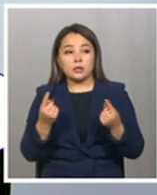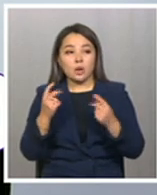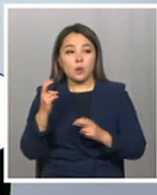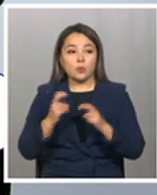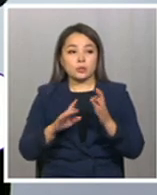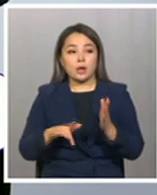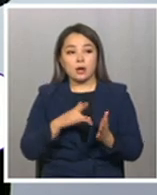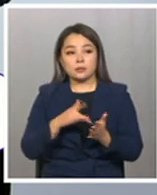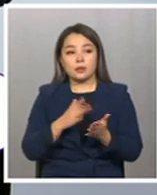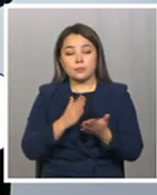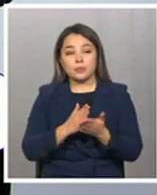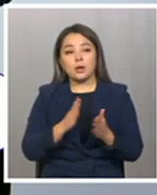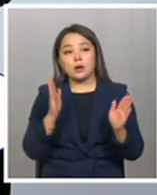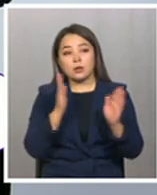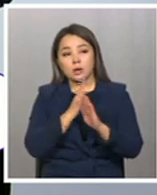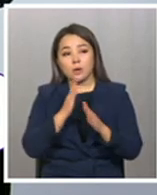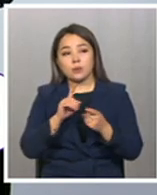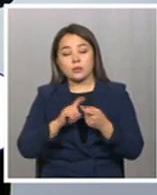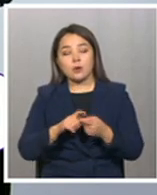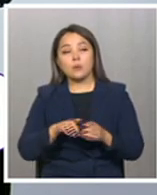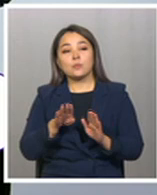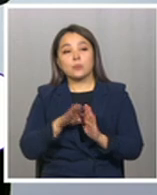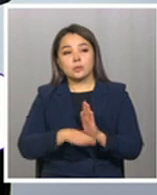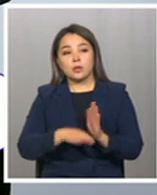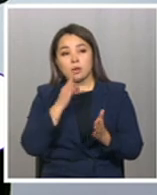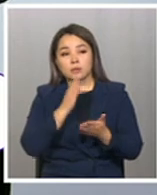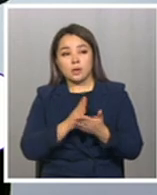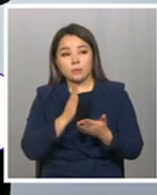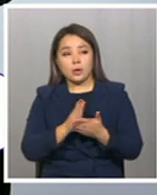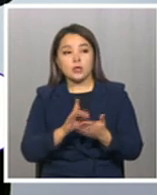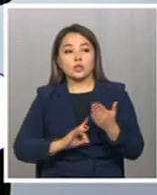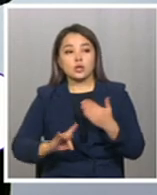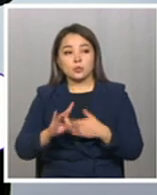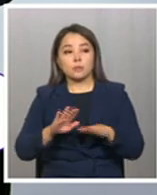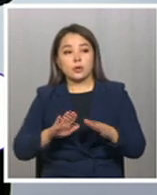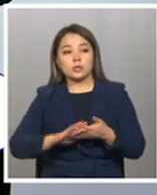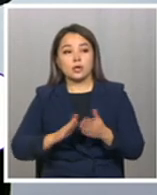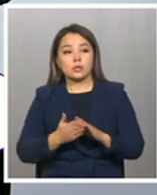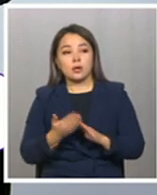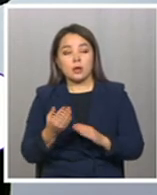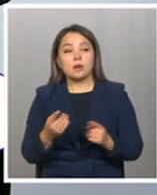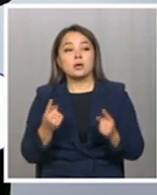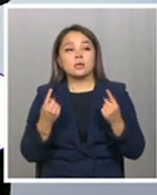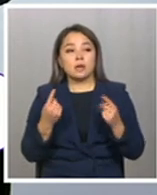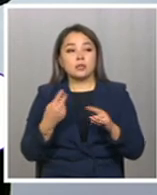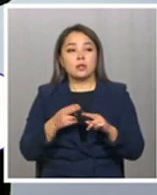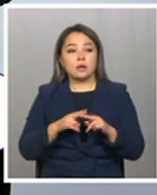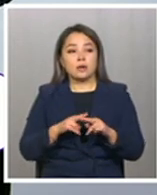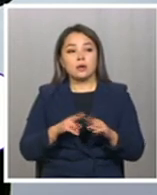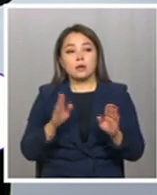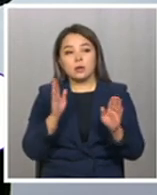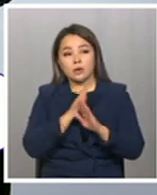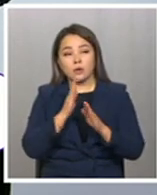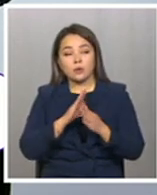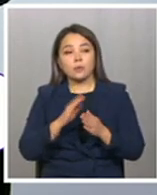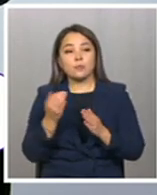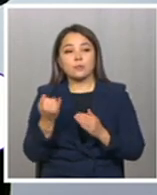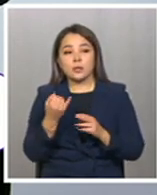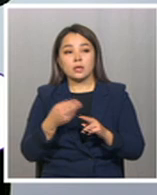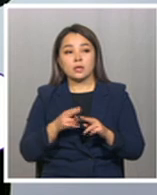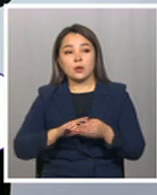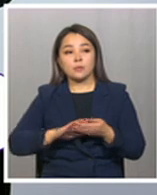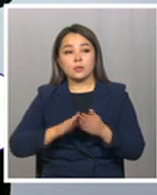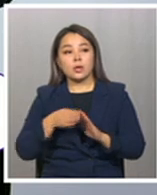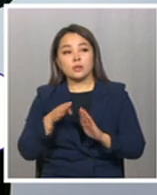қалалар экологиясының нашар болуы. Яғни республикамыздағы ірі экологиясы нашар қалалардың бірнеше осы